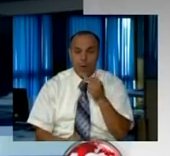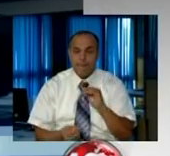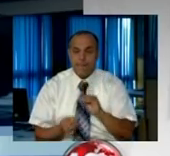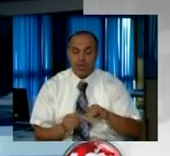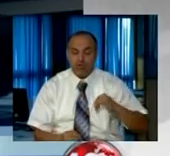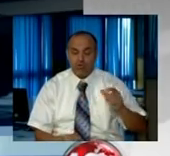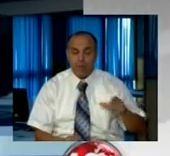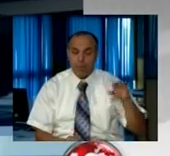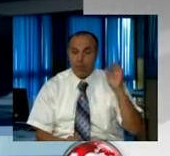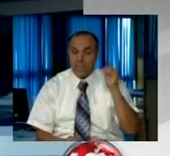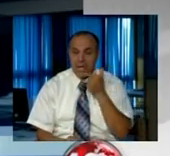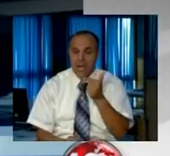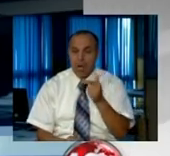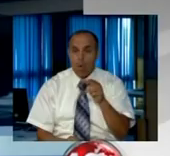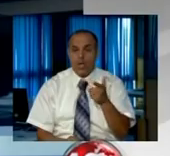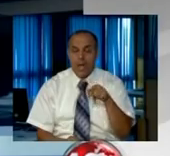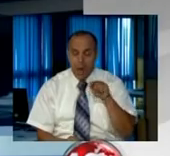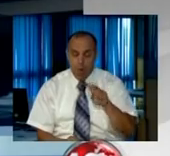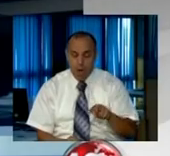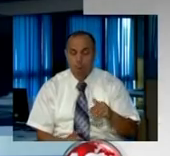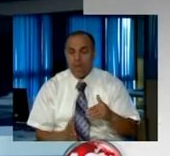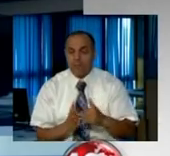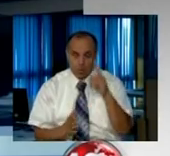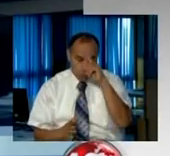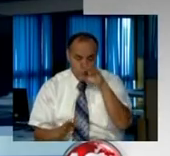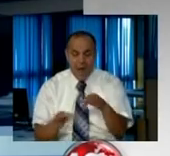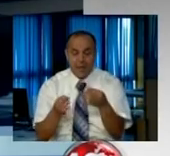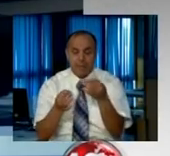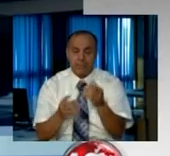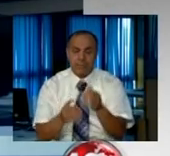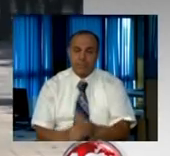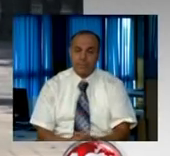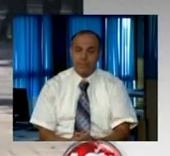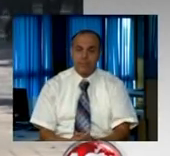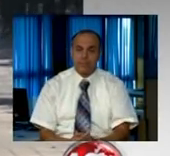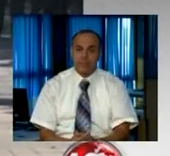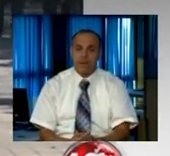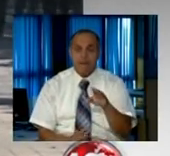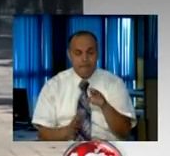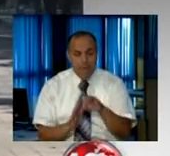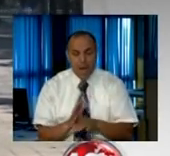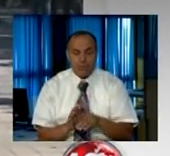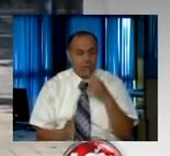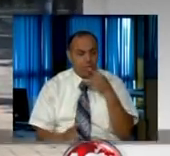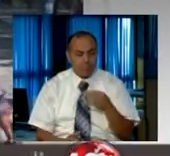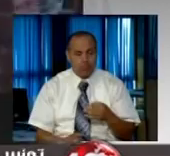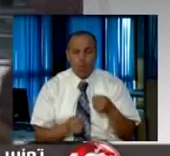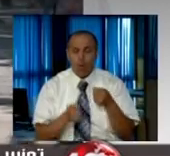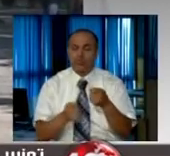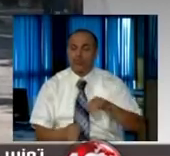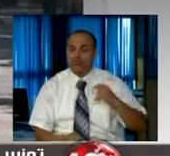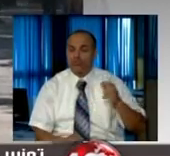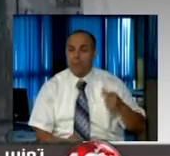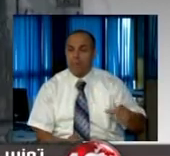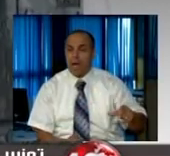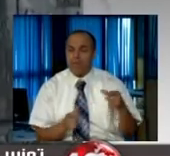مشاكل الشباب التونسي الواقع والتحديات والحلول. رغم البرامج والوعود المقدمة للشباب من